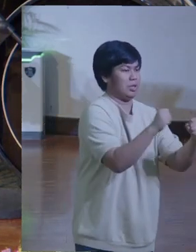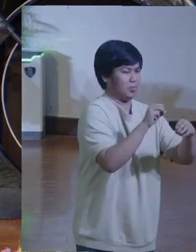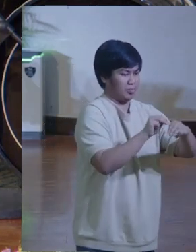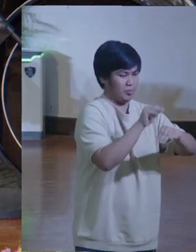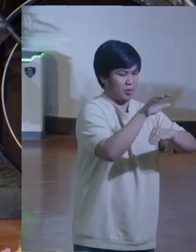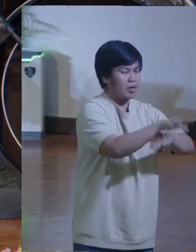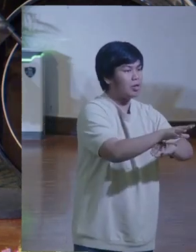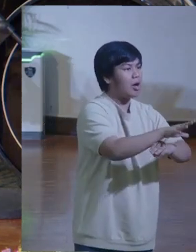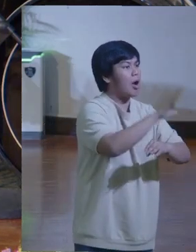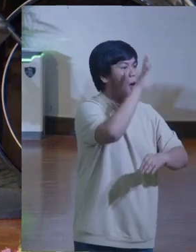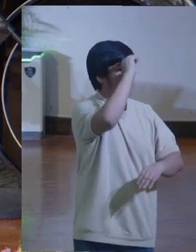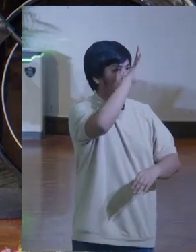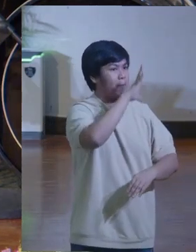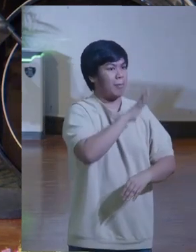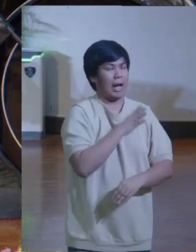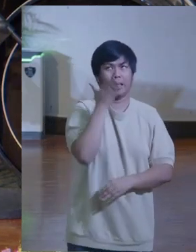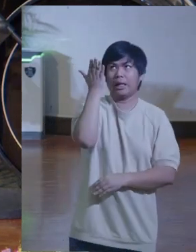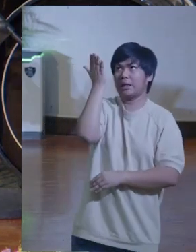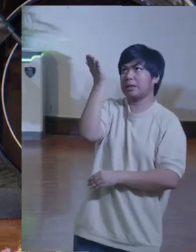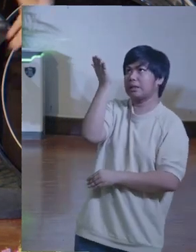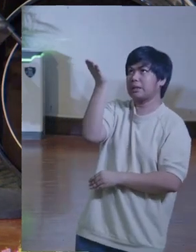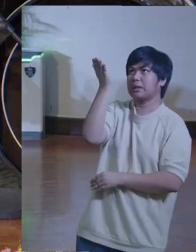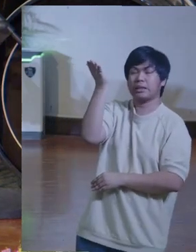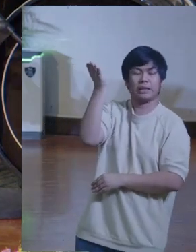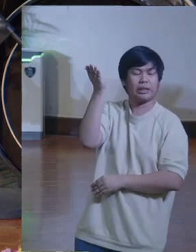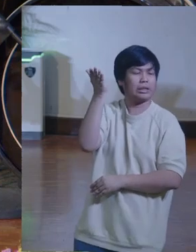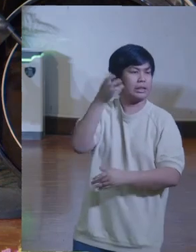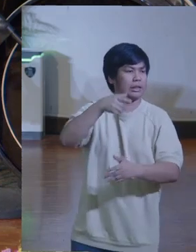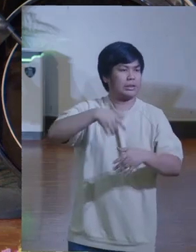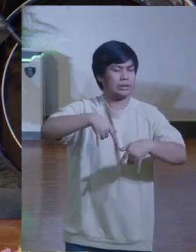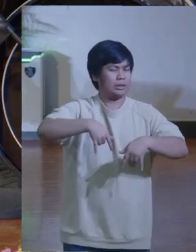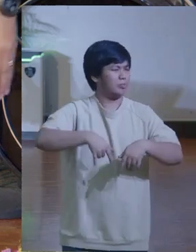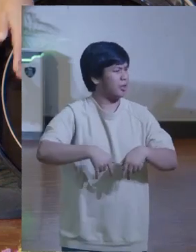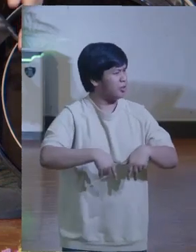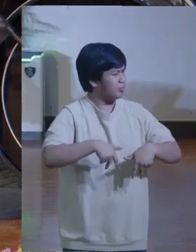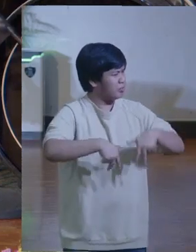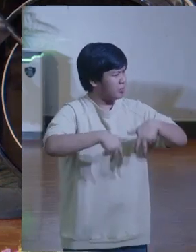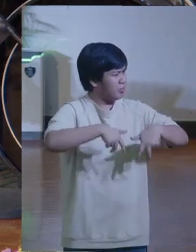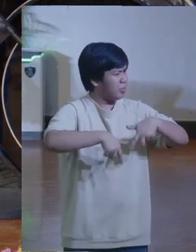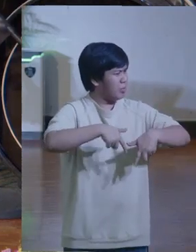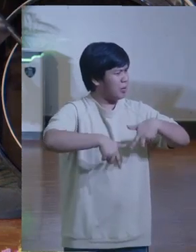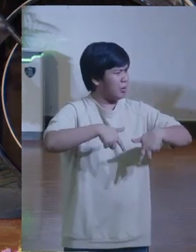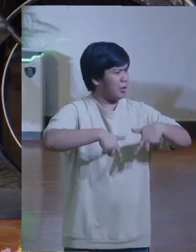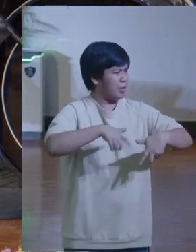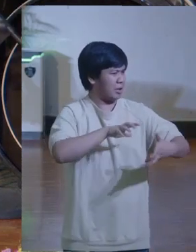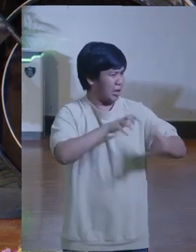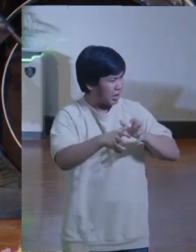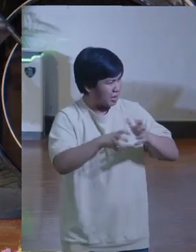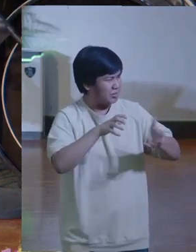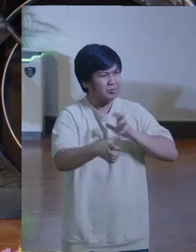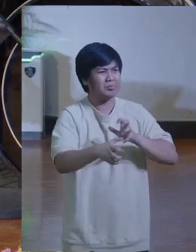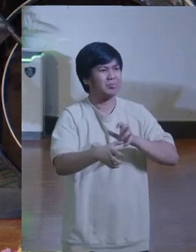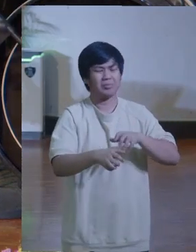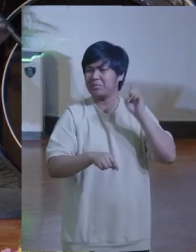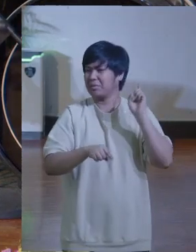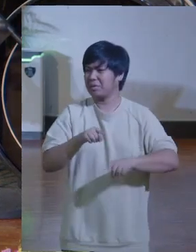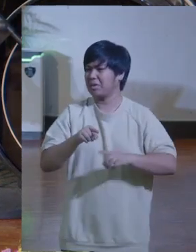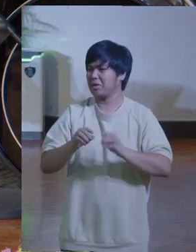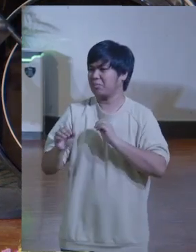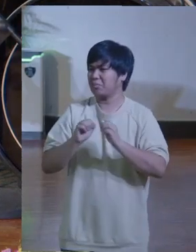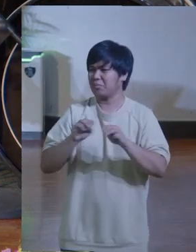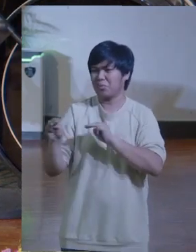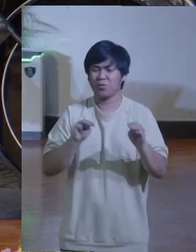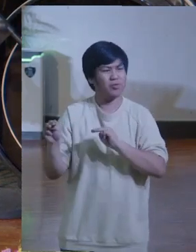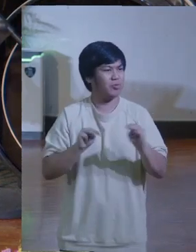isang beggar na paralitiko, no? Na nakaupo dun sa